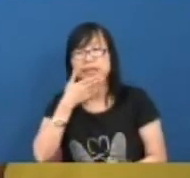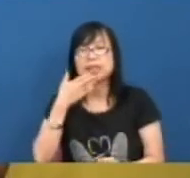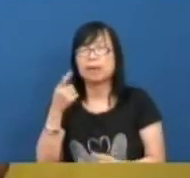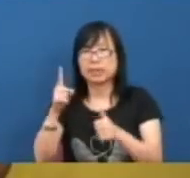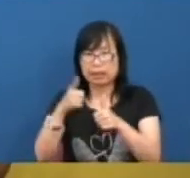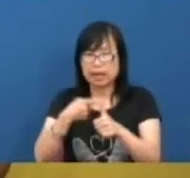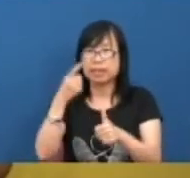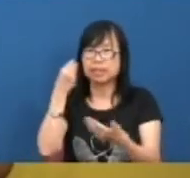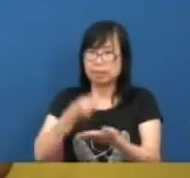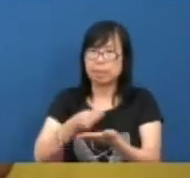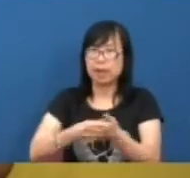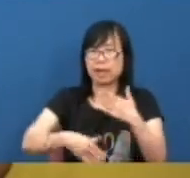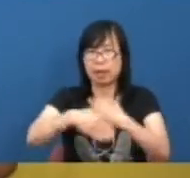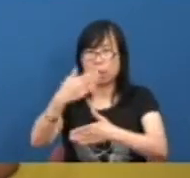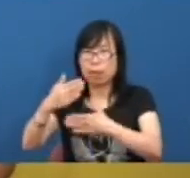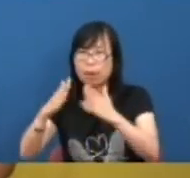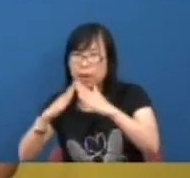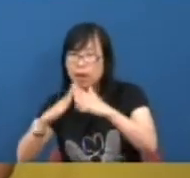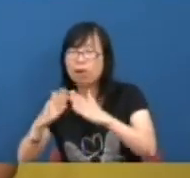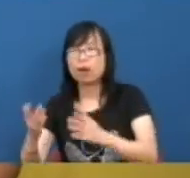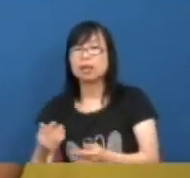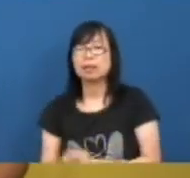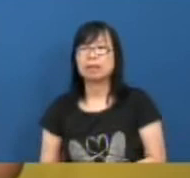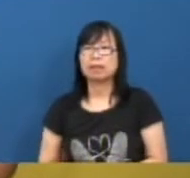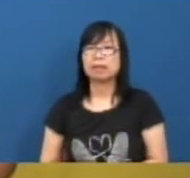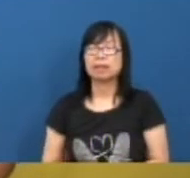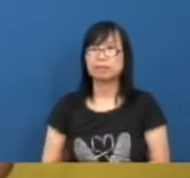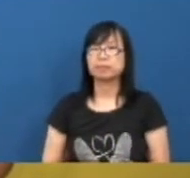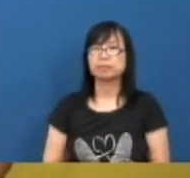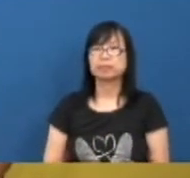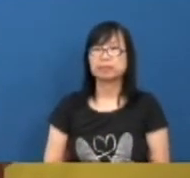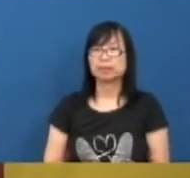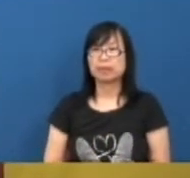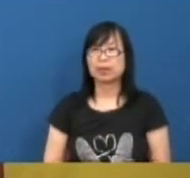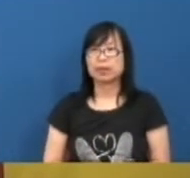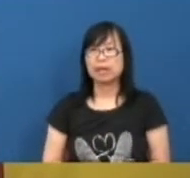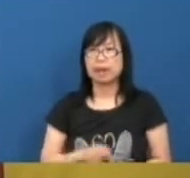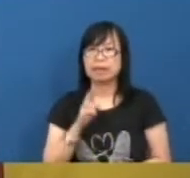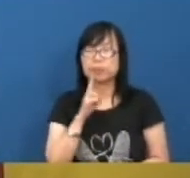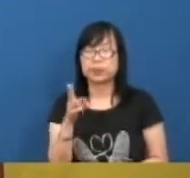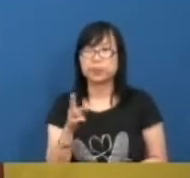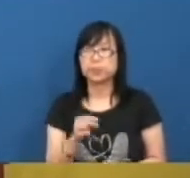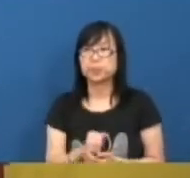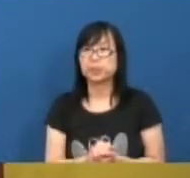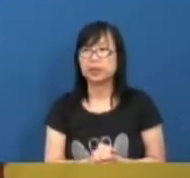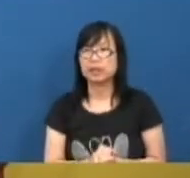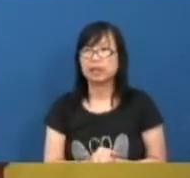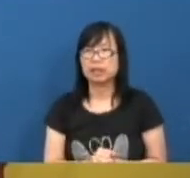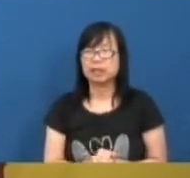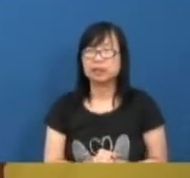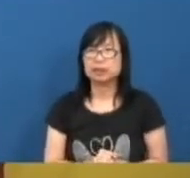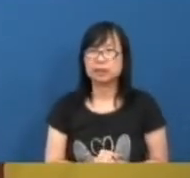樓嘅青年人啦，或者啲 young couples 啦嚇啊，咁令到佢哋即係可以